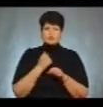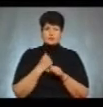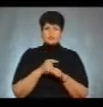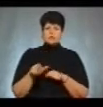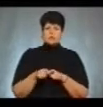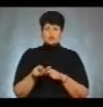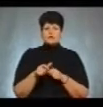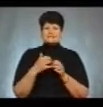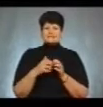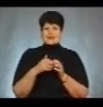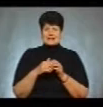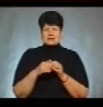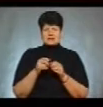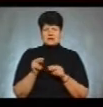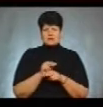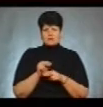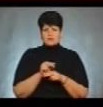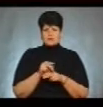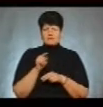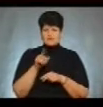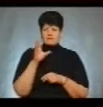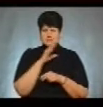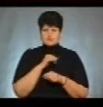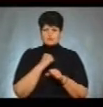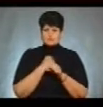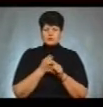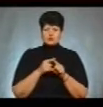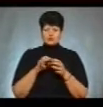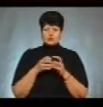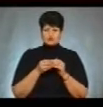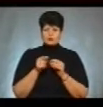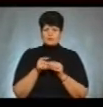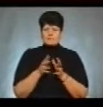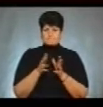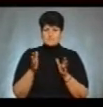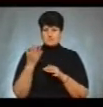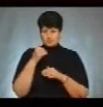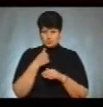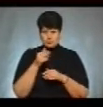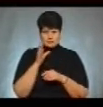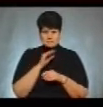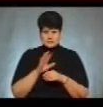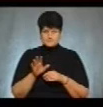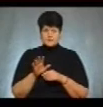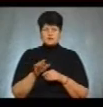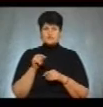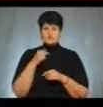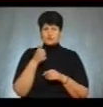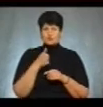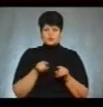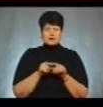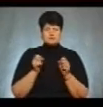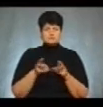середній поточний ремонт. Скажіть, чи встигнете освоїти цю суму, оскільки вона більше, ніж минулого року, а минулого року не встигли? Тобто, чи цього року не є такий самий